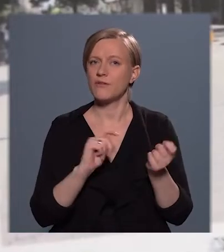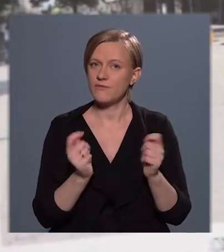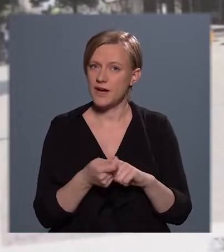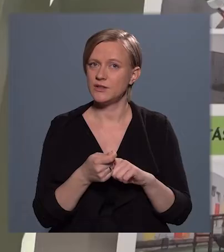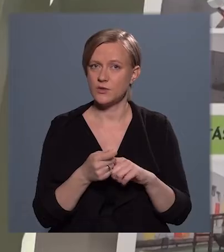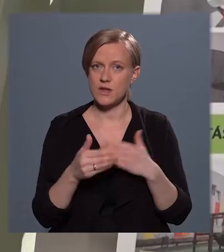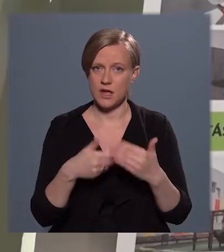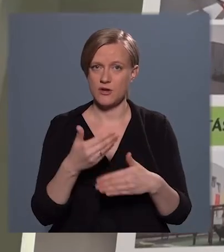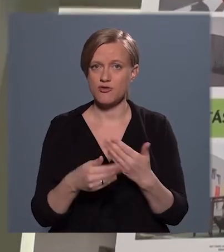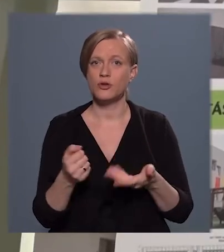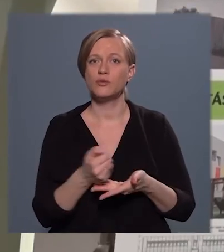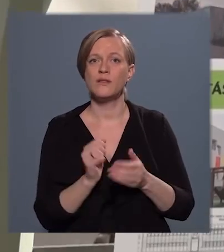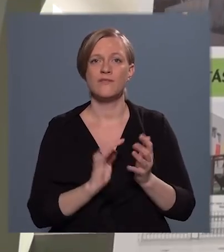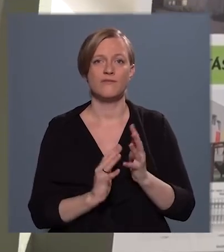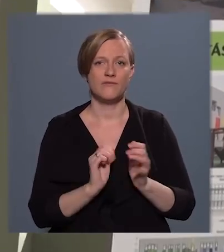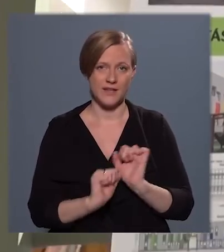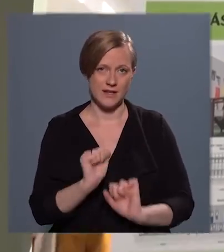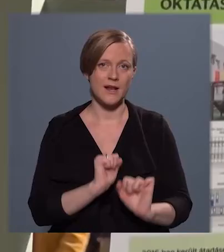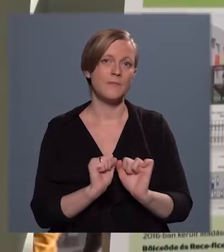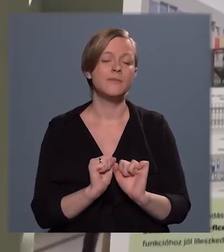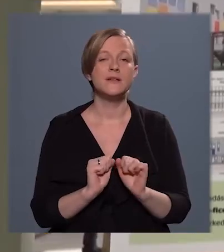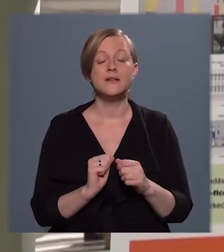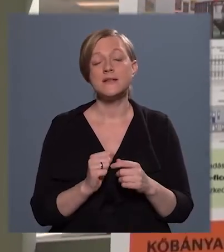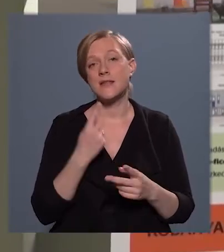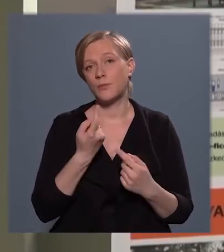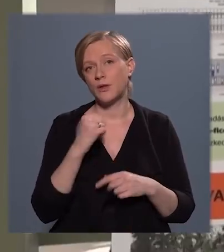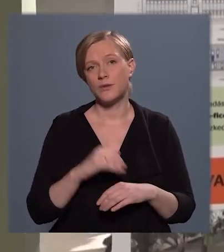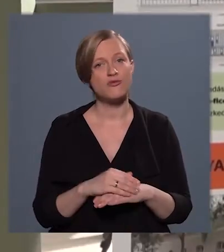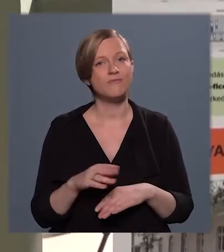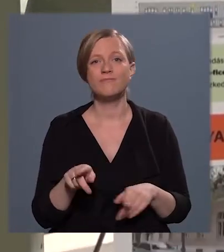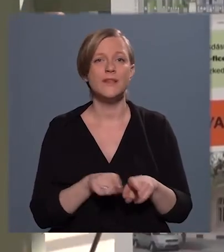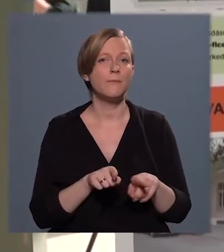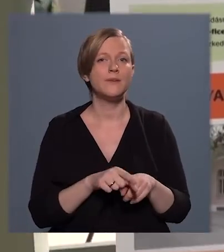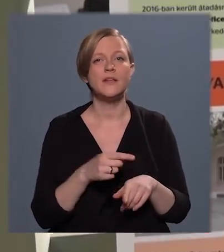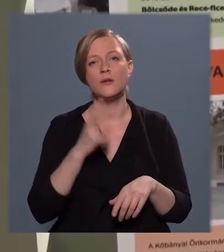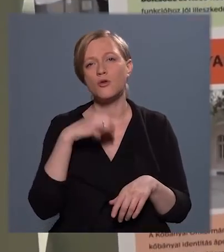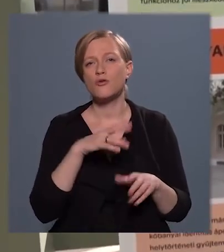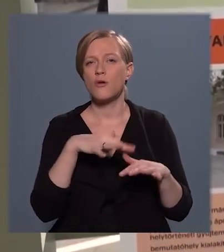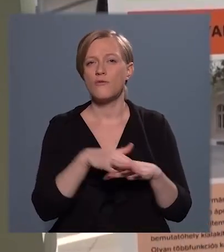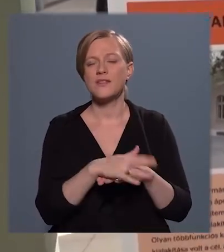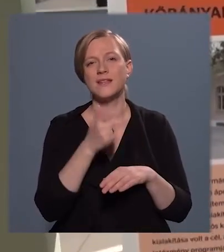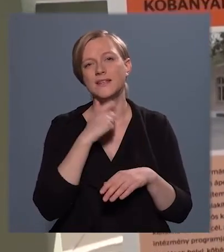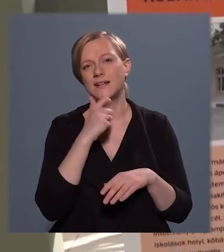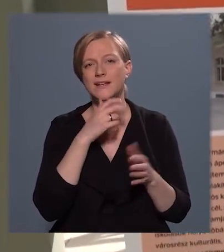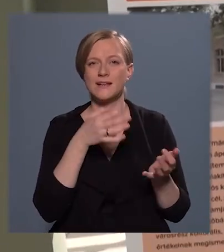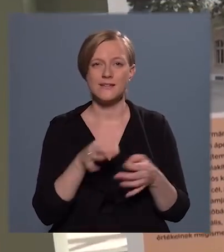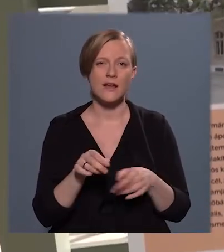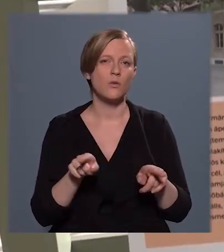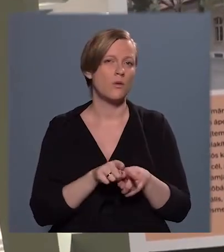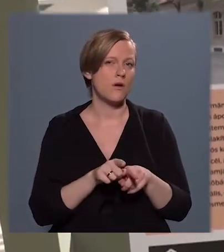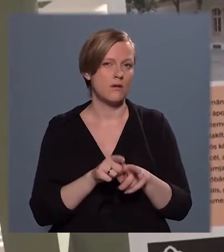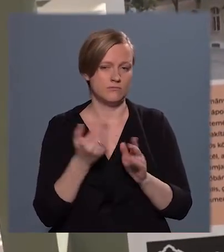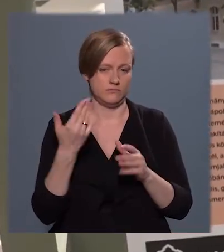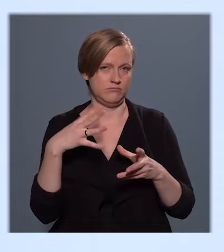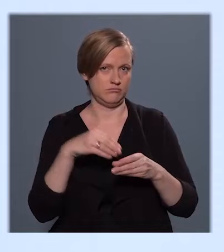változásokat idéznek elő a tűzvédelem szempontjából is. Nem mindegy, hogy a rozsdövezet, a régi gyárak a régi mikéntjükben, abban az állapotban